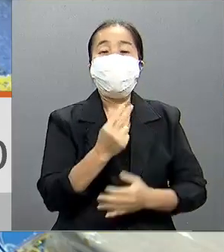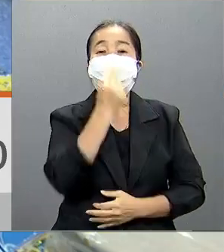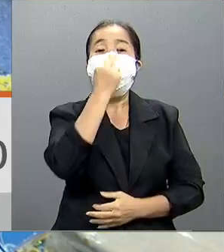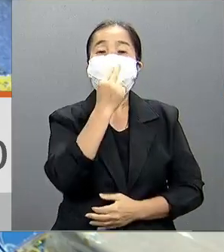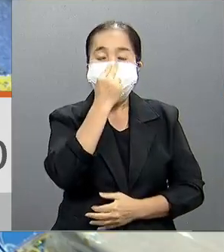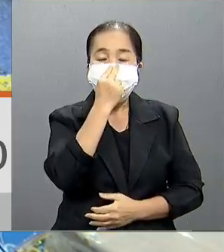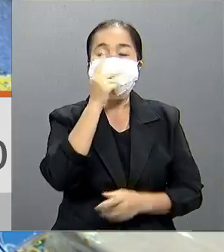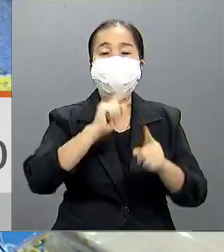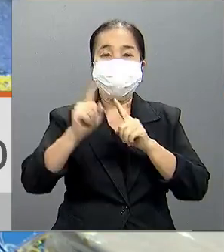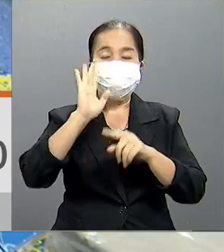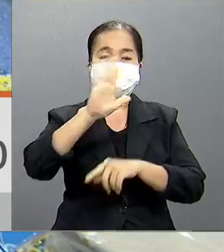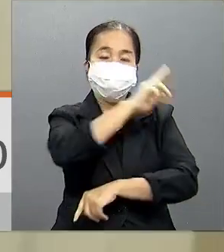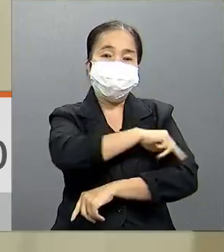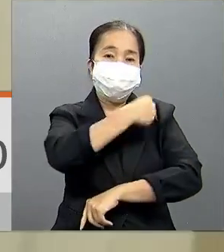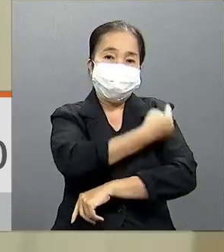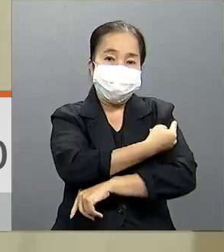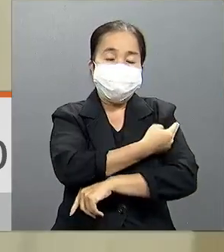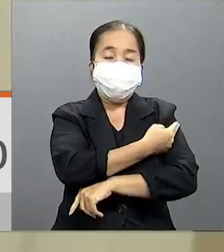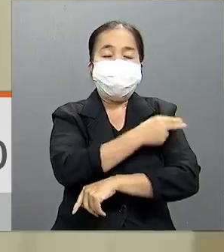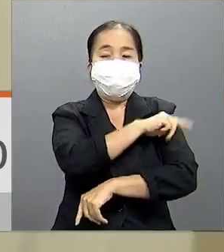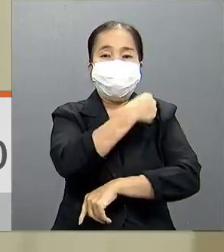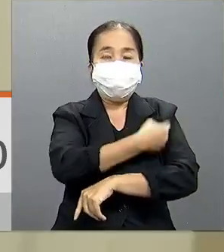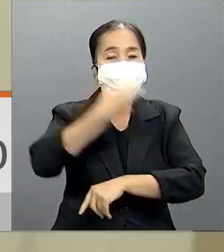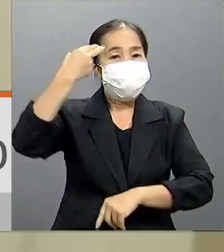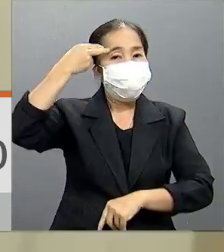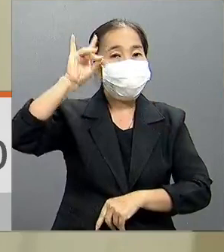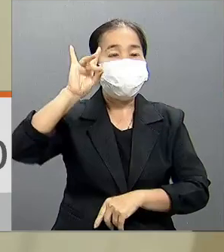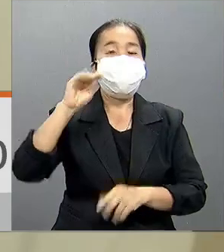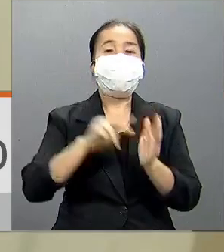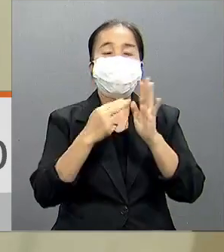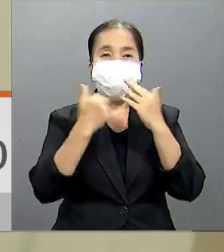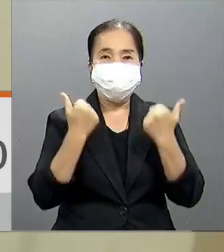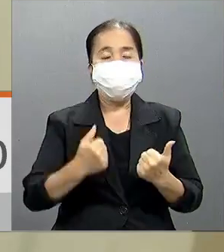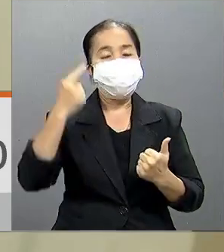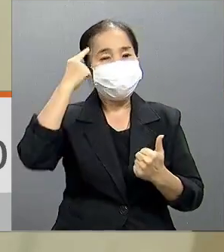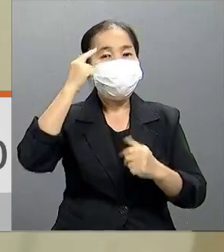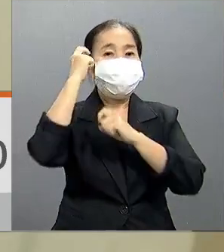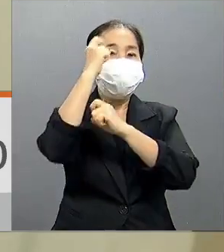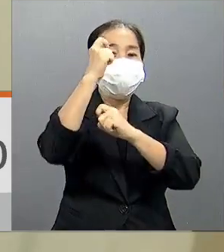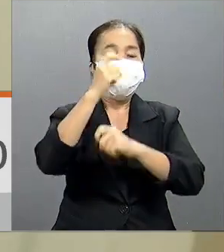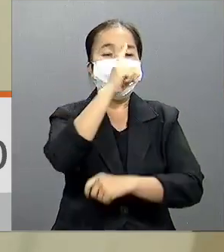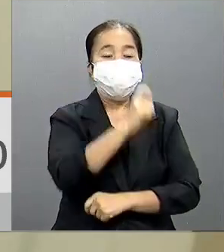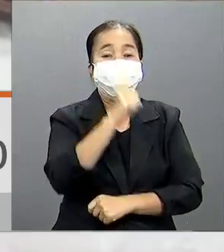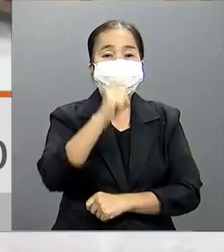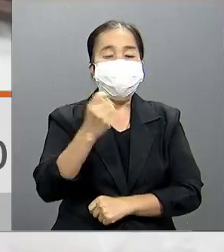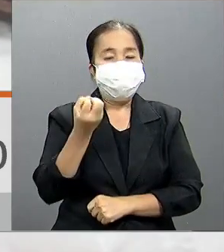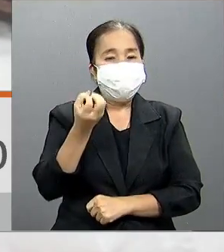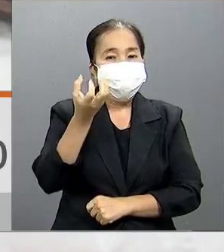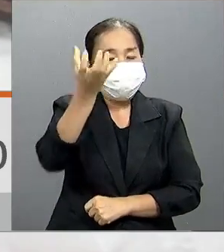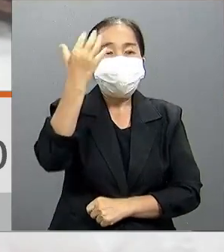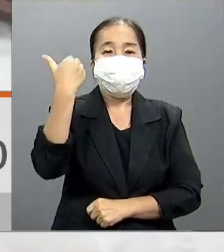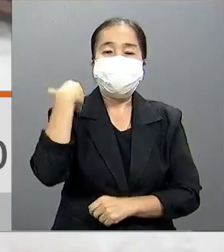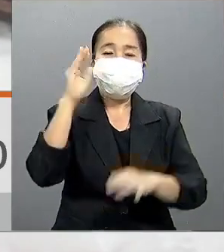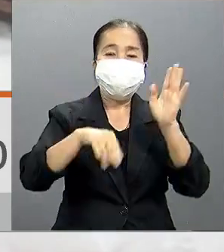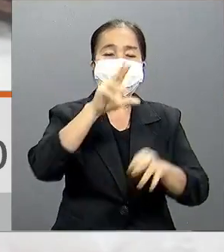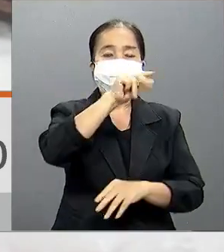แพทยศาสตร์ศิริราชพยาบาลประเมินว่ามีโอกาสเสี่ยงที่จะเสียชีวิตสูงถึงร้อยละ 30ถึง 50นะ